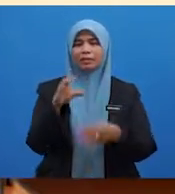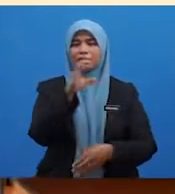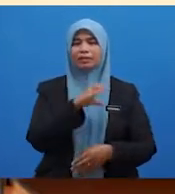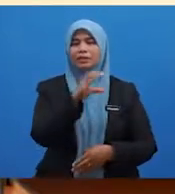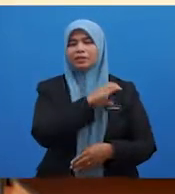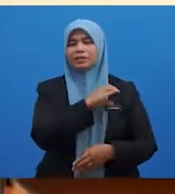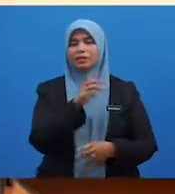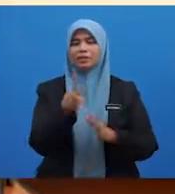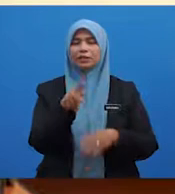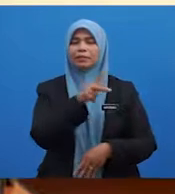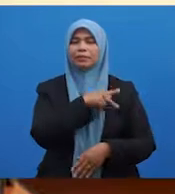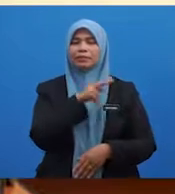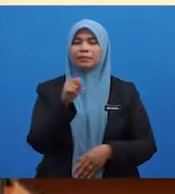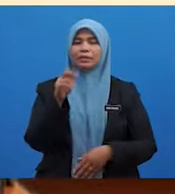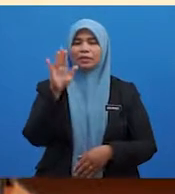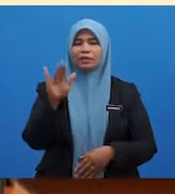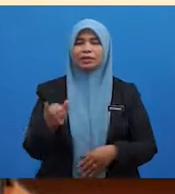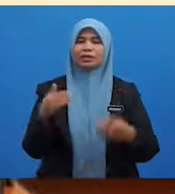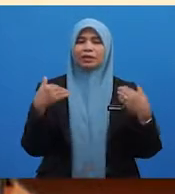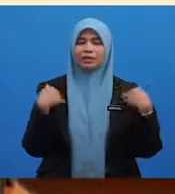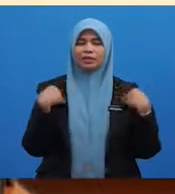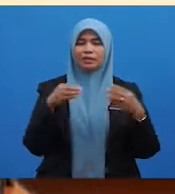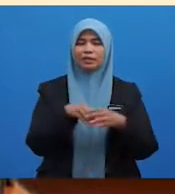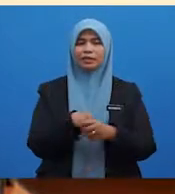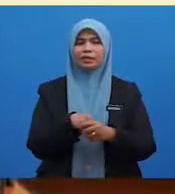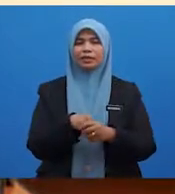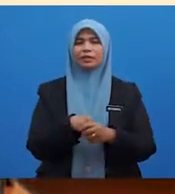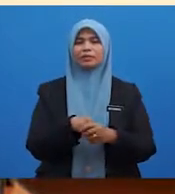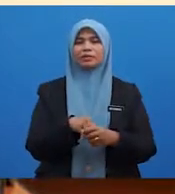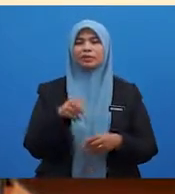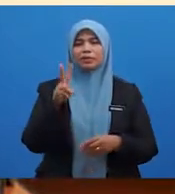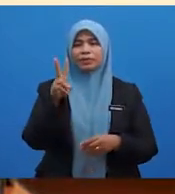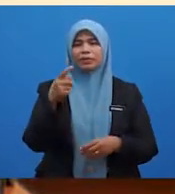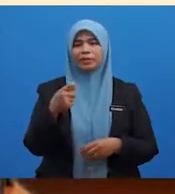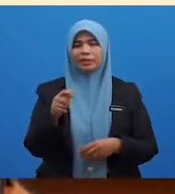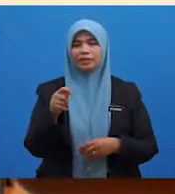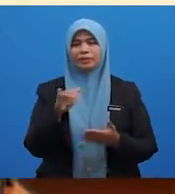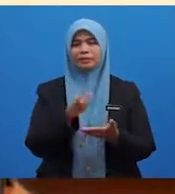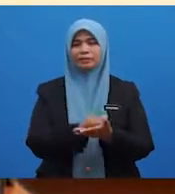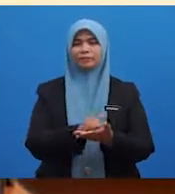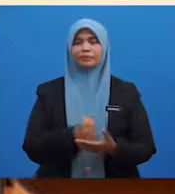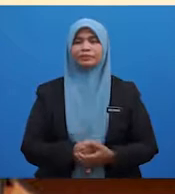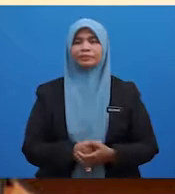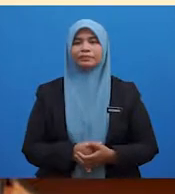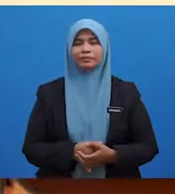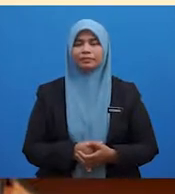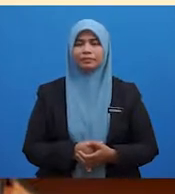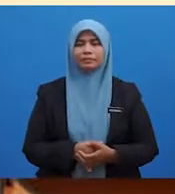ciri-ciri kepemimpinan yang ada dalam kedua-dua teks yang dikaji.